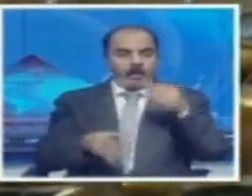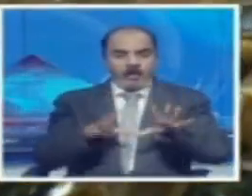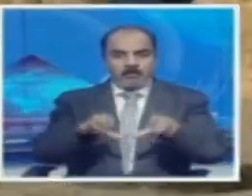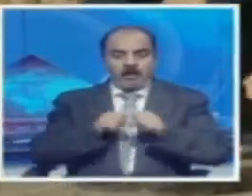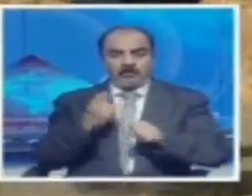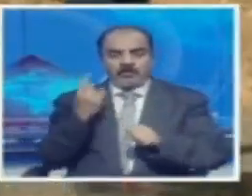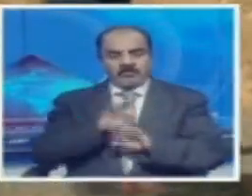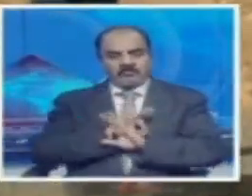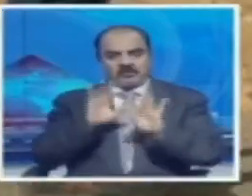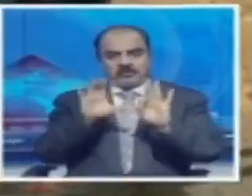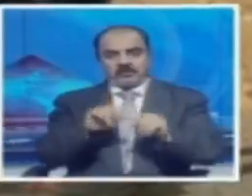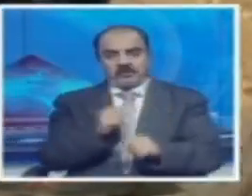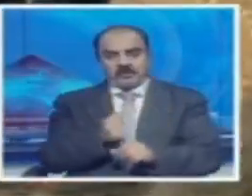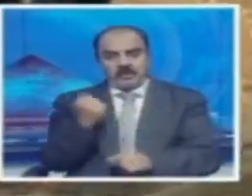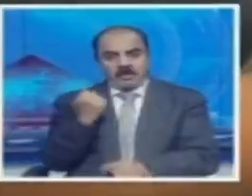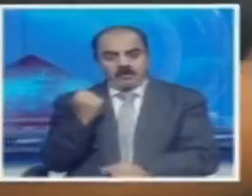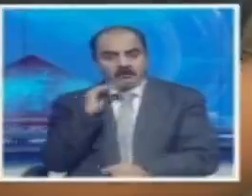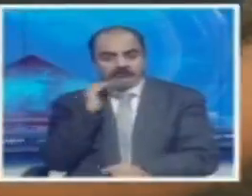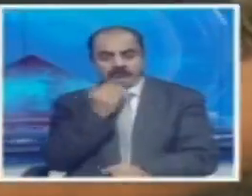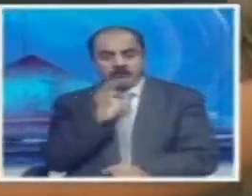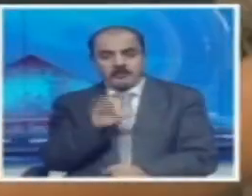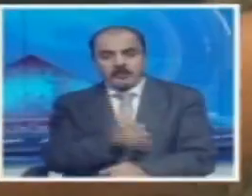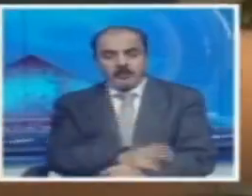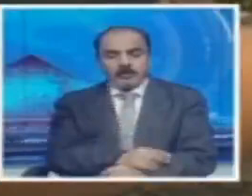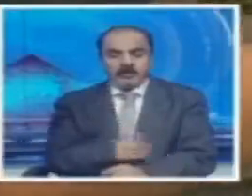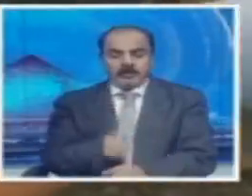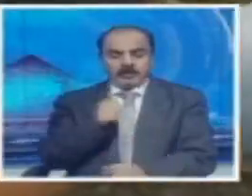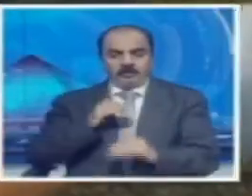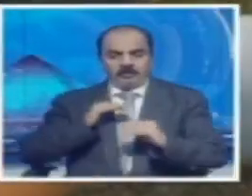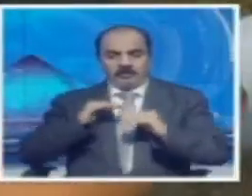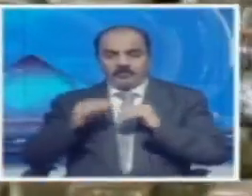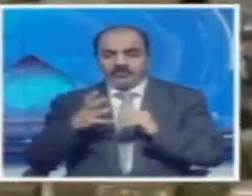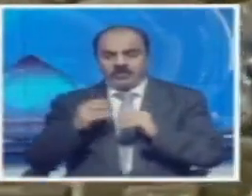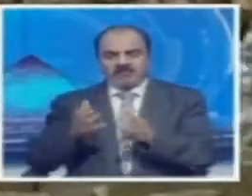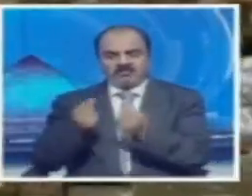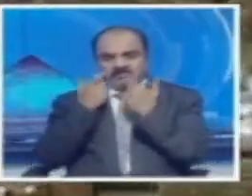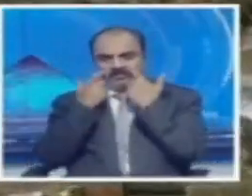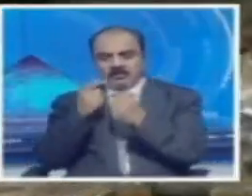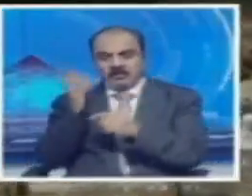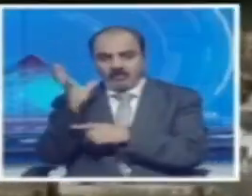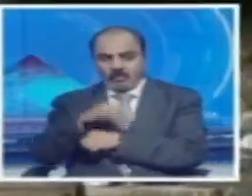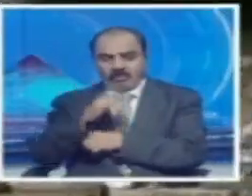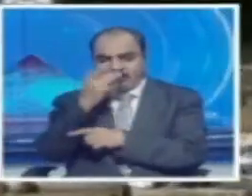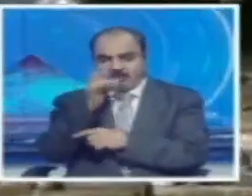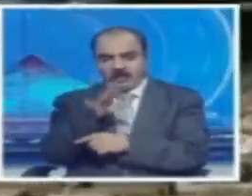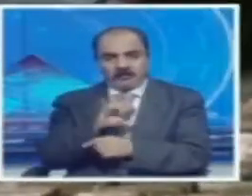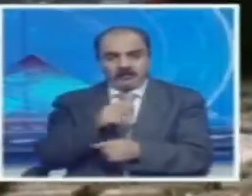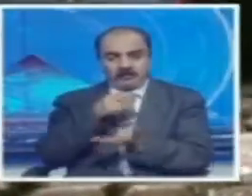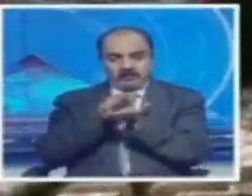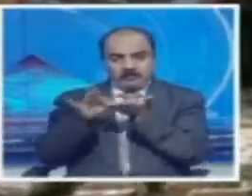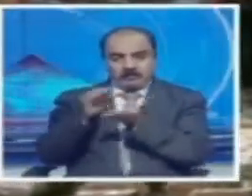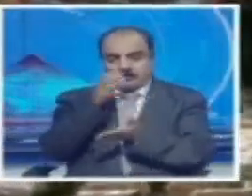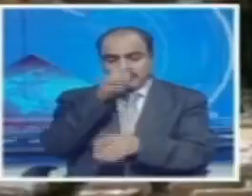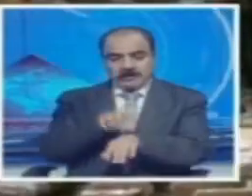المخدرة التي نجحت الأجهزة الأمنية في ضبطها تسهم في الحفاظ على الشباب من الوقوع في براثن الإدمان، وتؤكد على